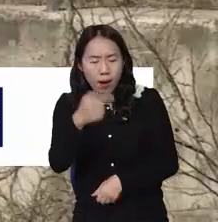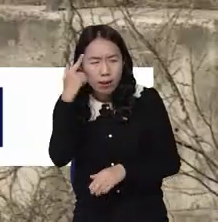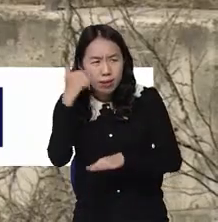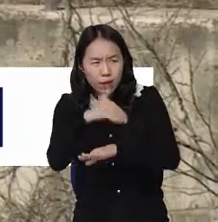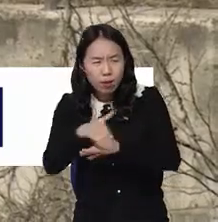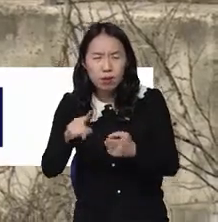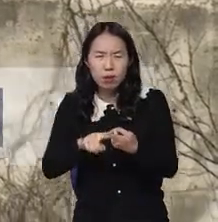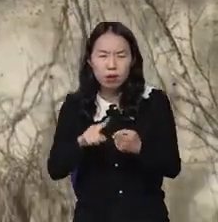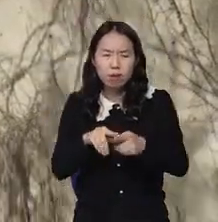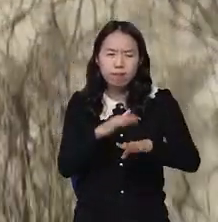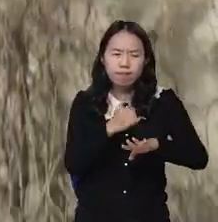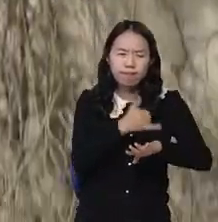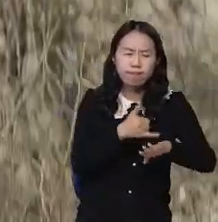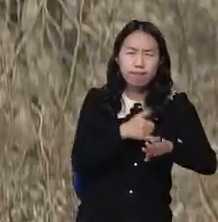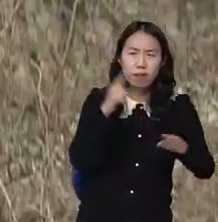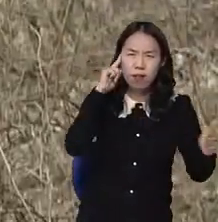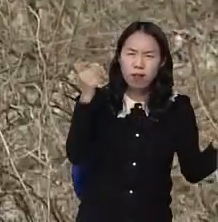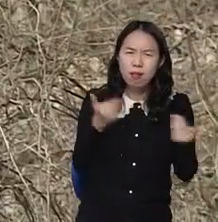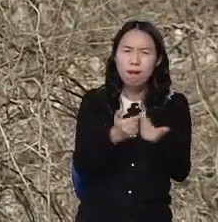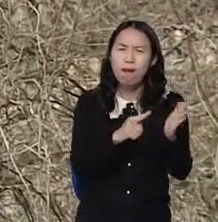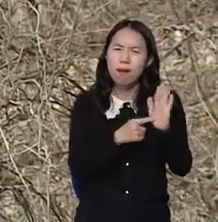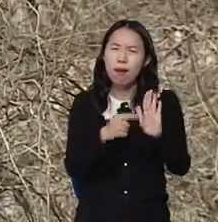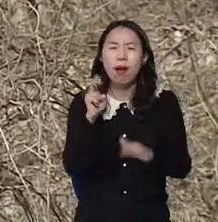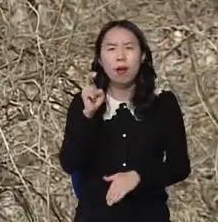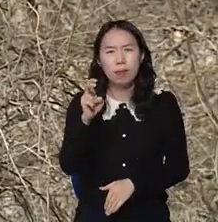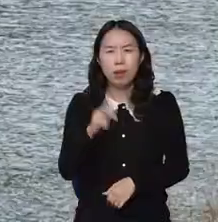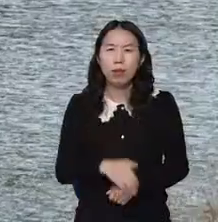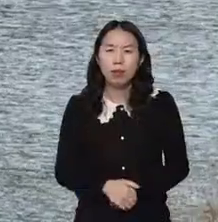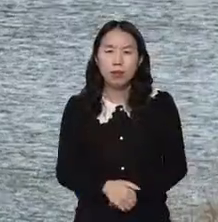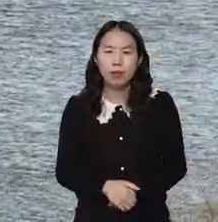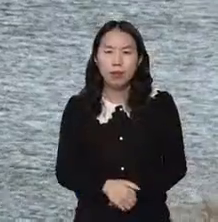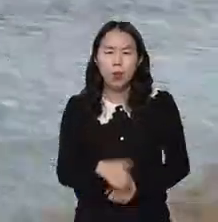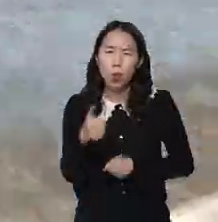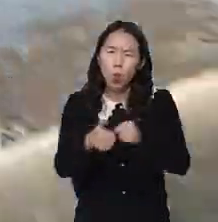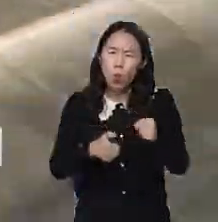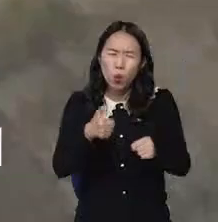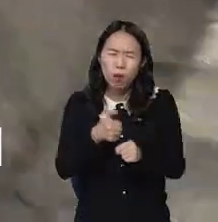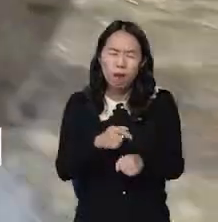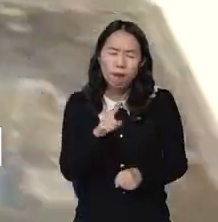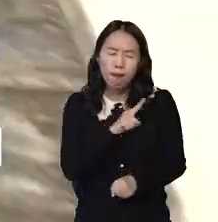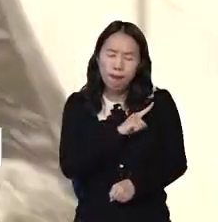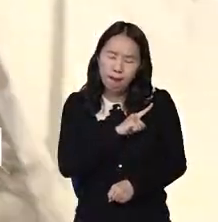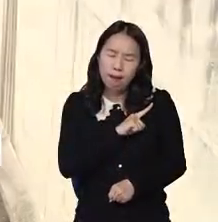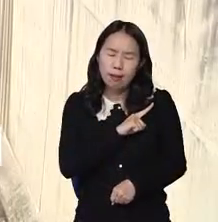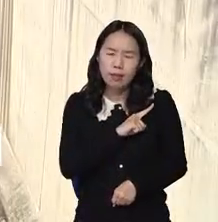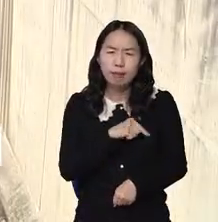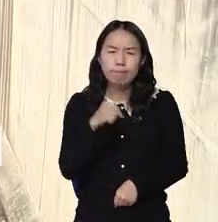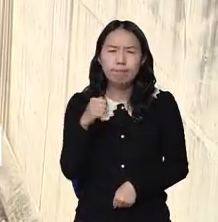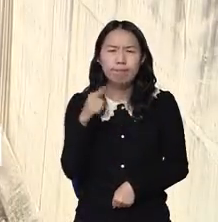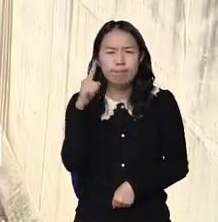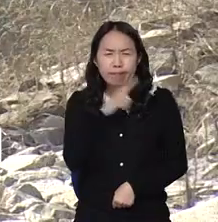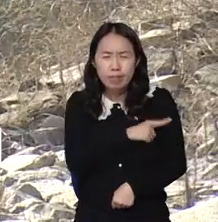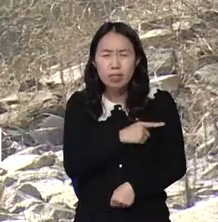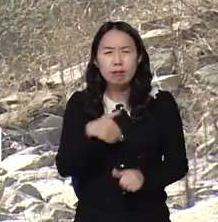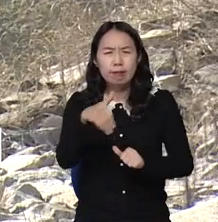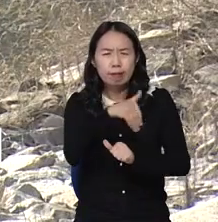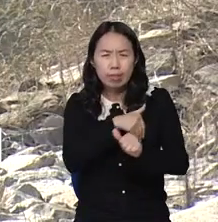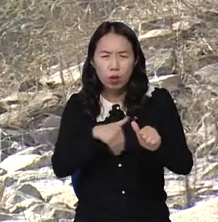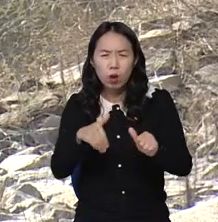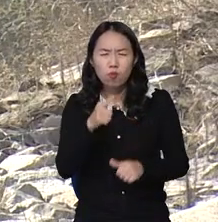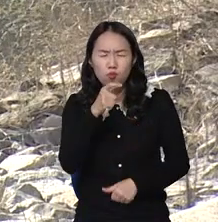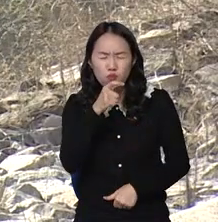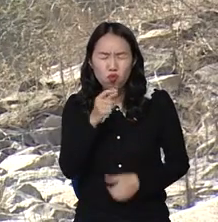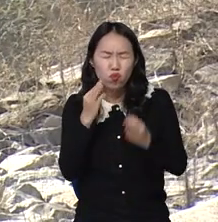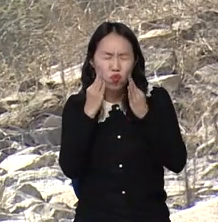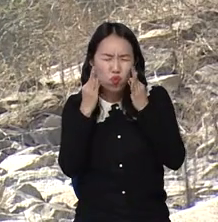계획에 대한 농민들의 반발도 예상됩니다. 50년 만에 최악의 가뭄으로 물을 확보하기 위해